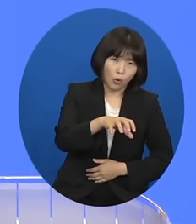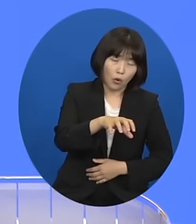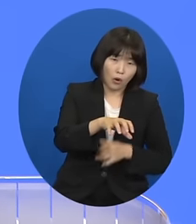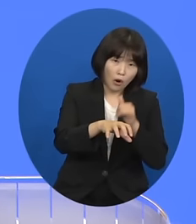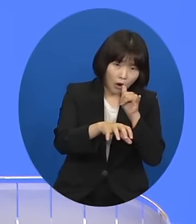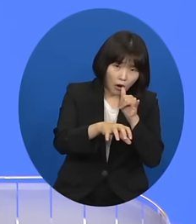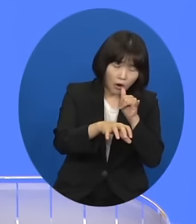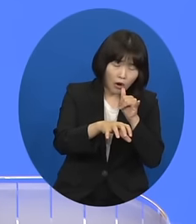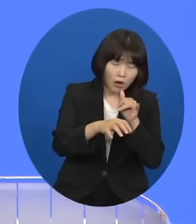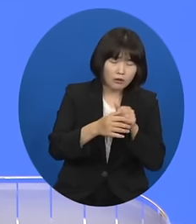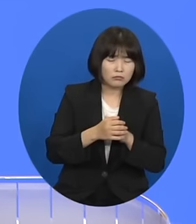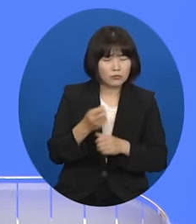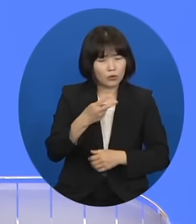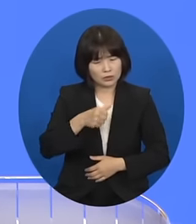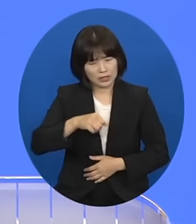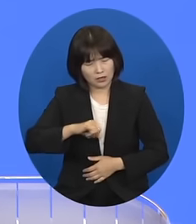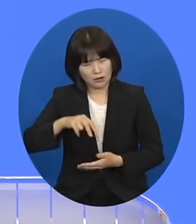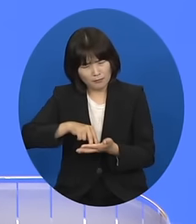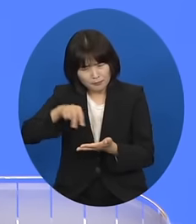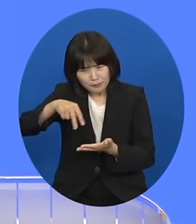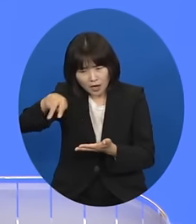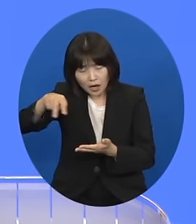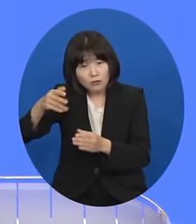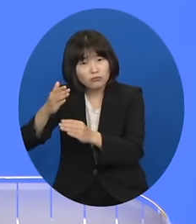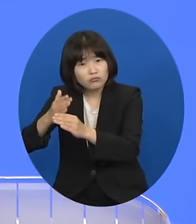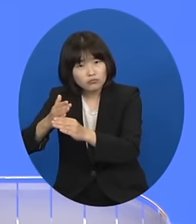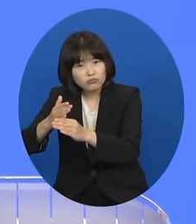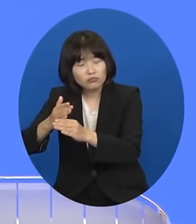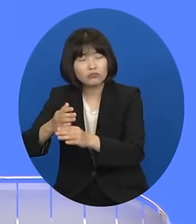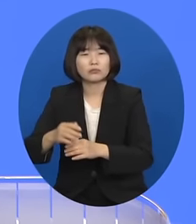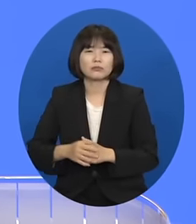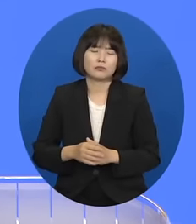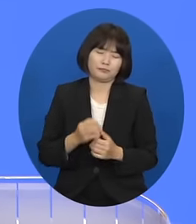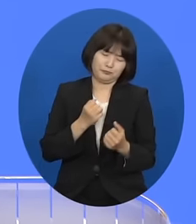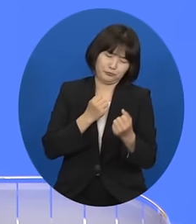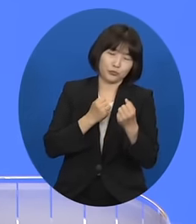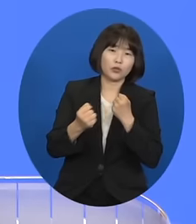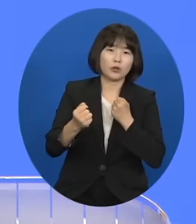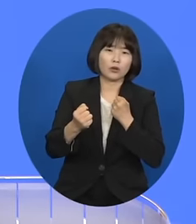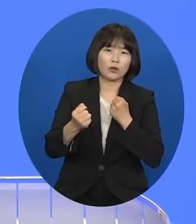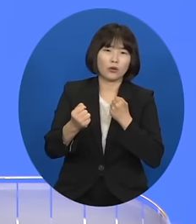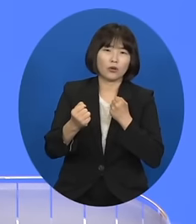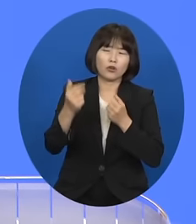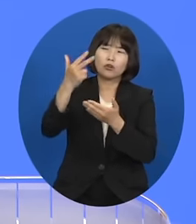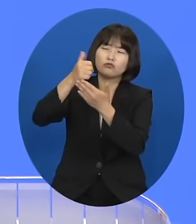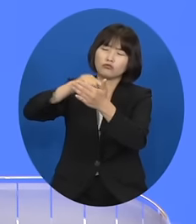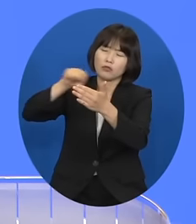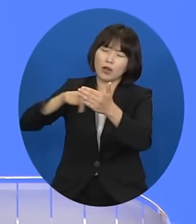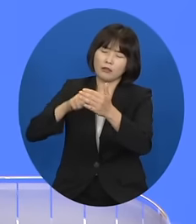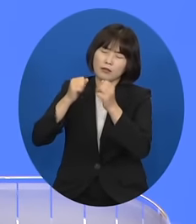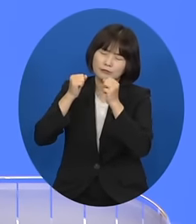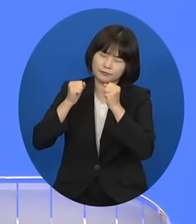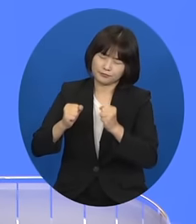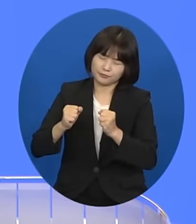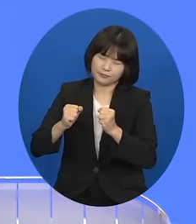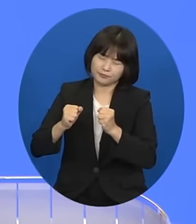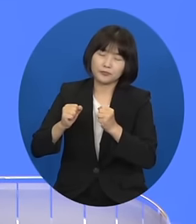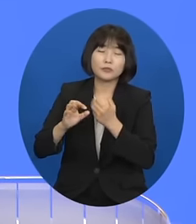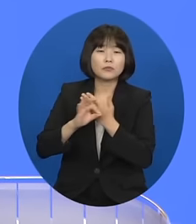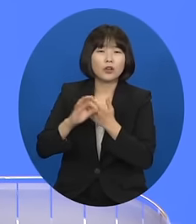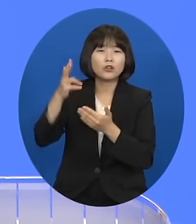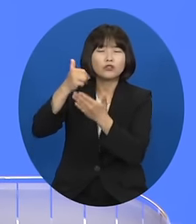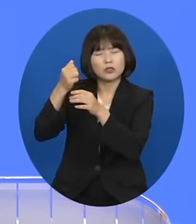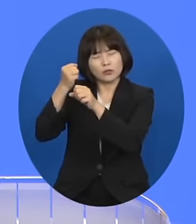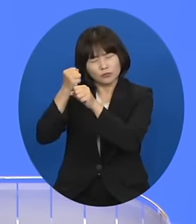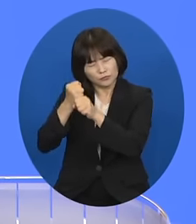또한 자녀가 방황하십니까? 그런데 여러분이 그럼에도 불구하고 주 안에 있다면, 주님을